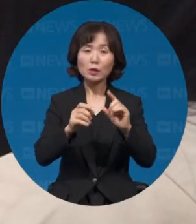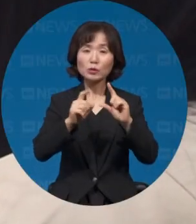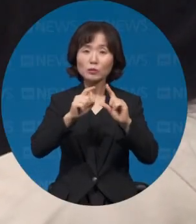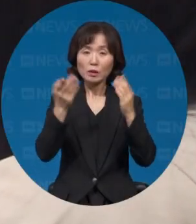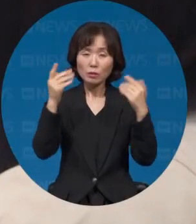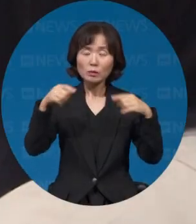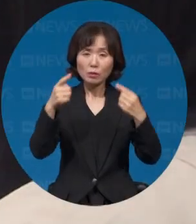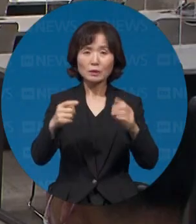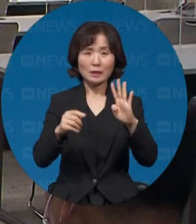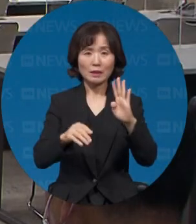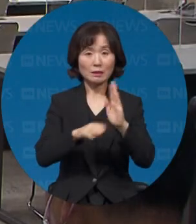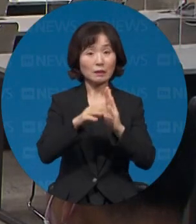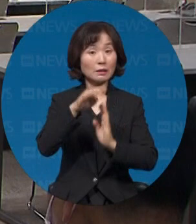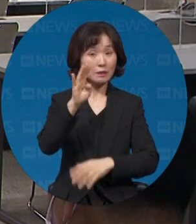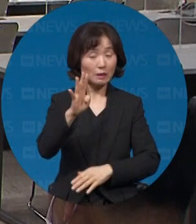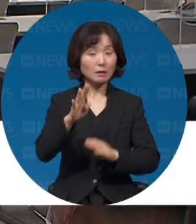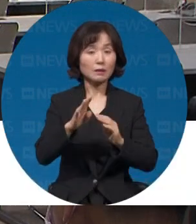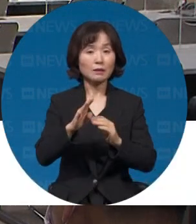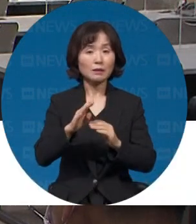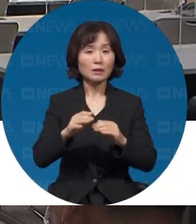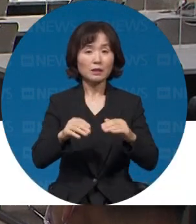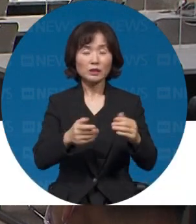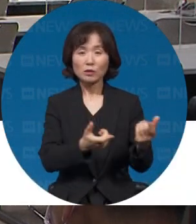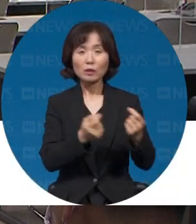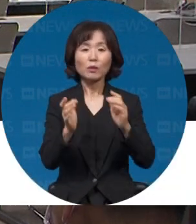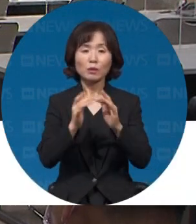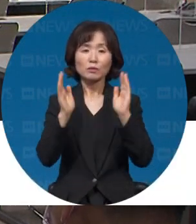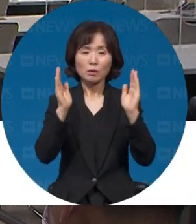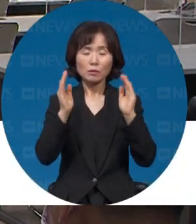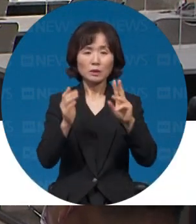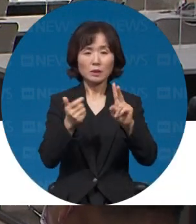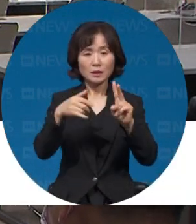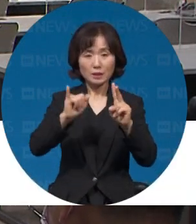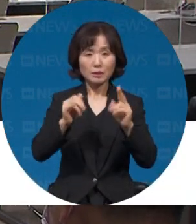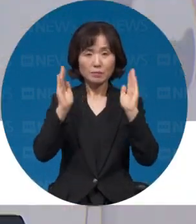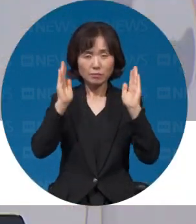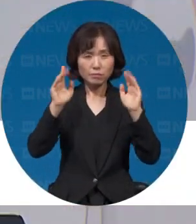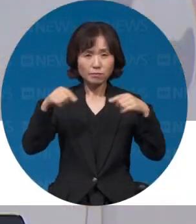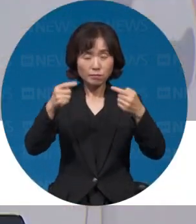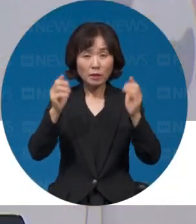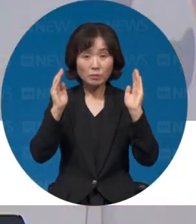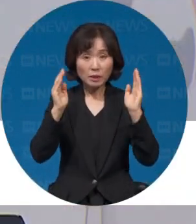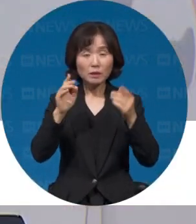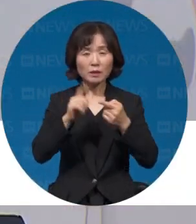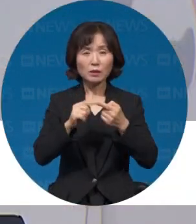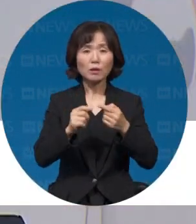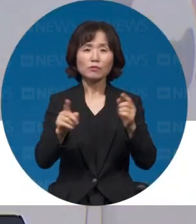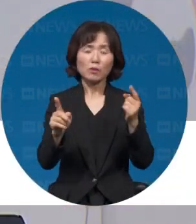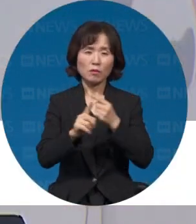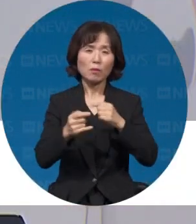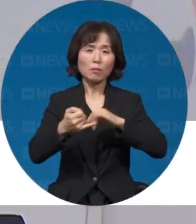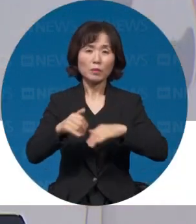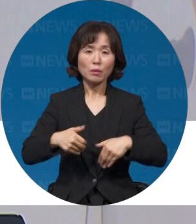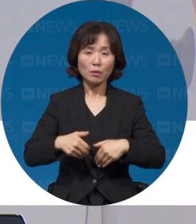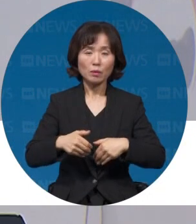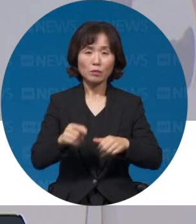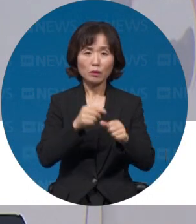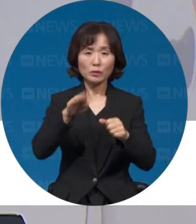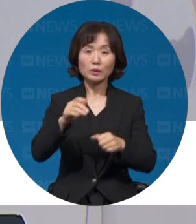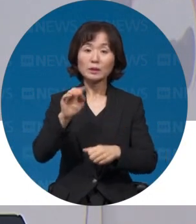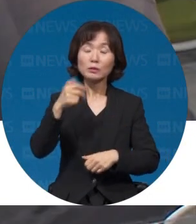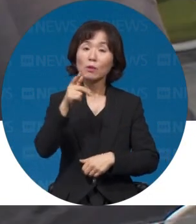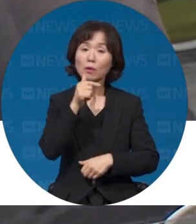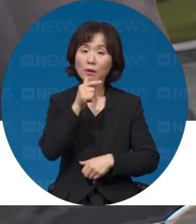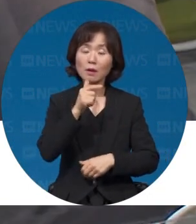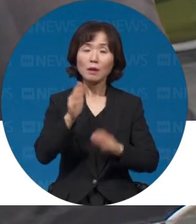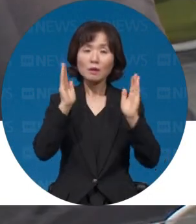원칙입니다 2학기 전면 등겨 계획도 수정이 불가피한 상황에서 교육부는 다음주 어 르 이 아끼 학사 운영